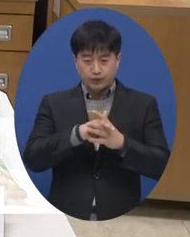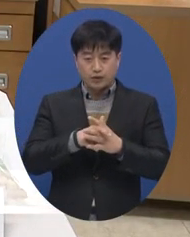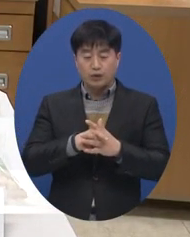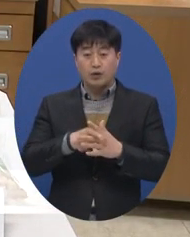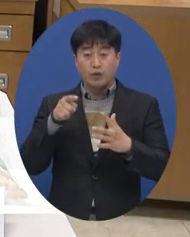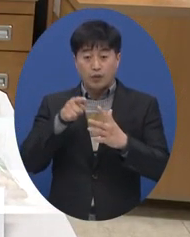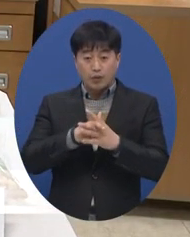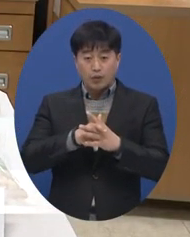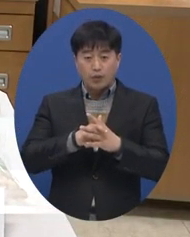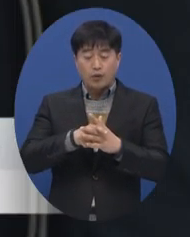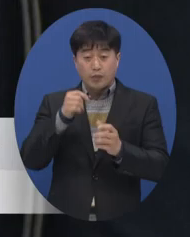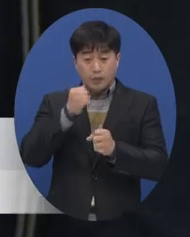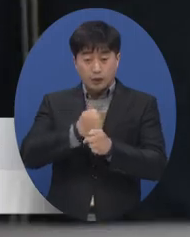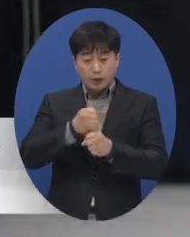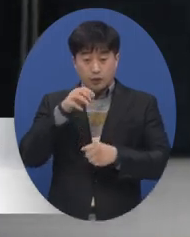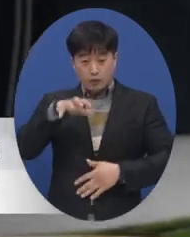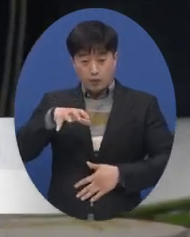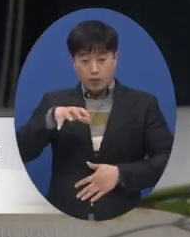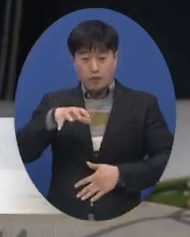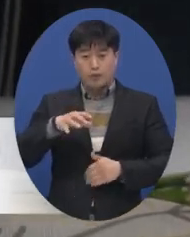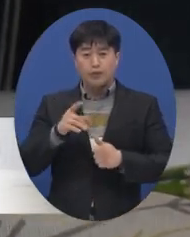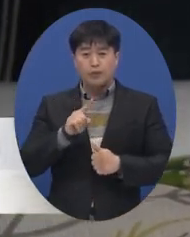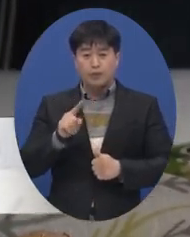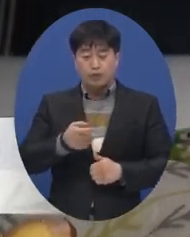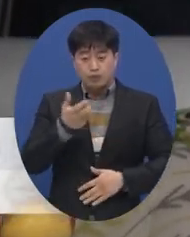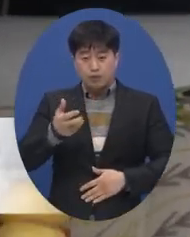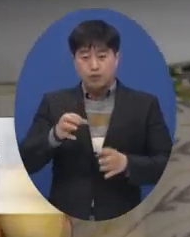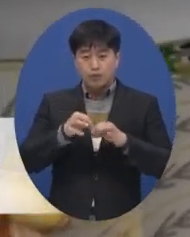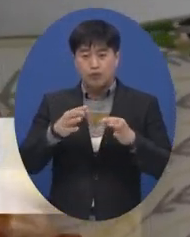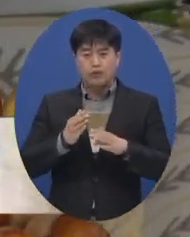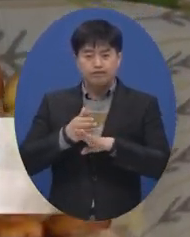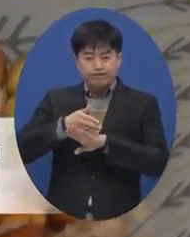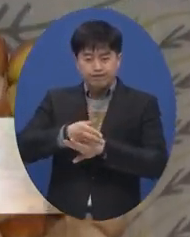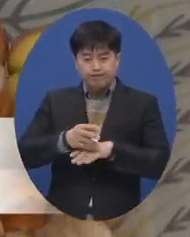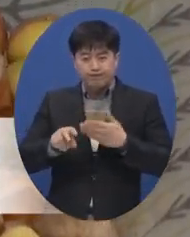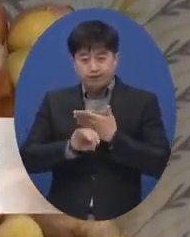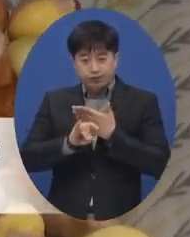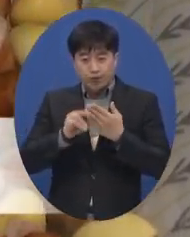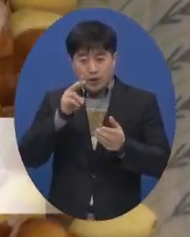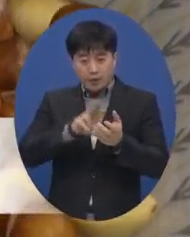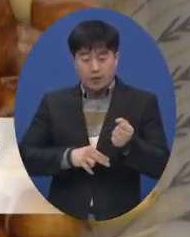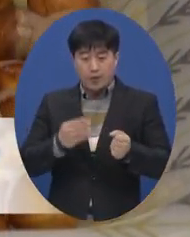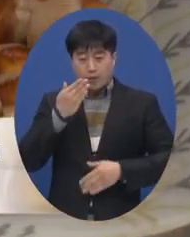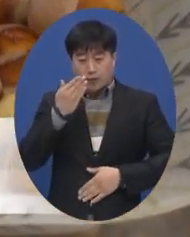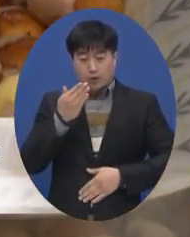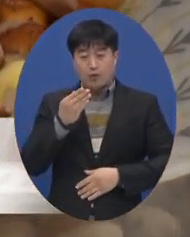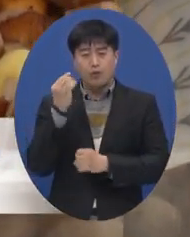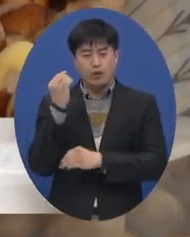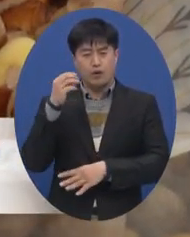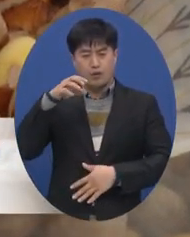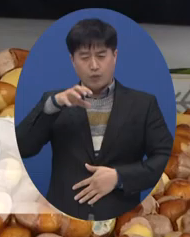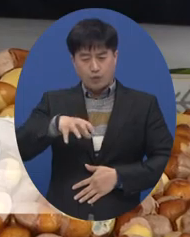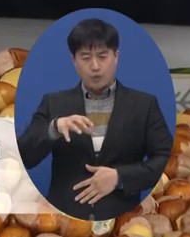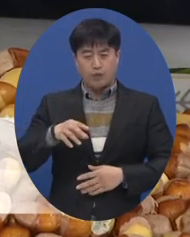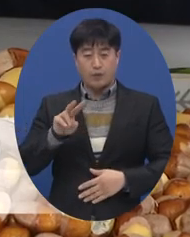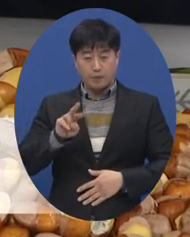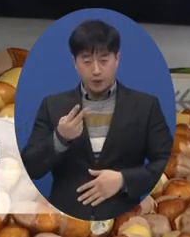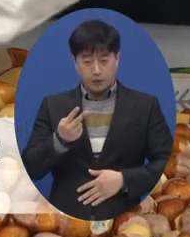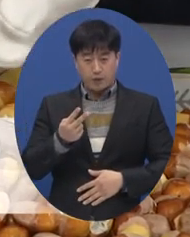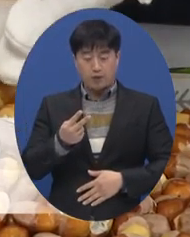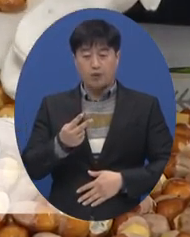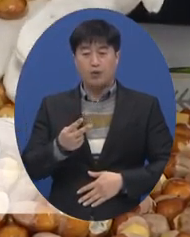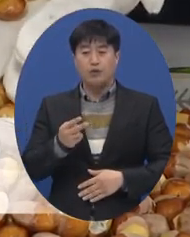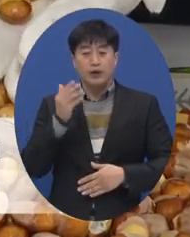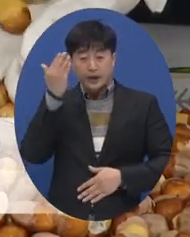된 명절 성수식품 제조 가공 없어 이상 유통기한이 지난 회도 소개 팔거나 식재료의 원산지를 둔갑시키는 등 식품이